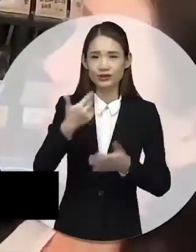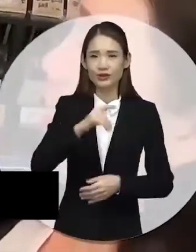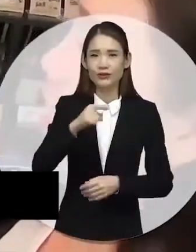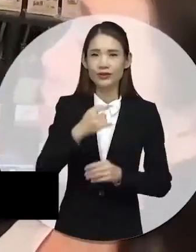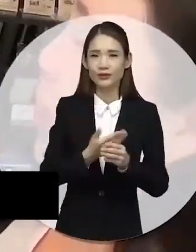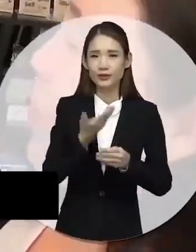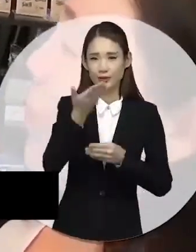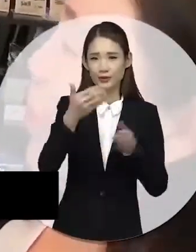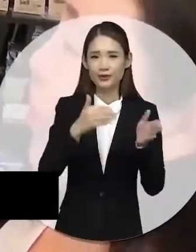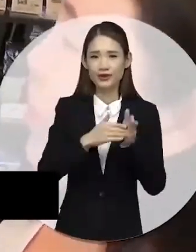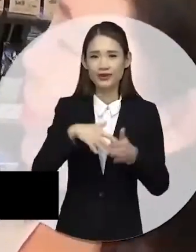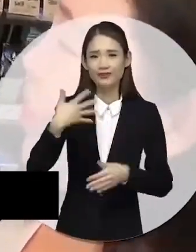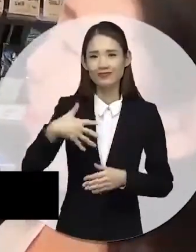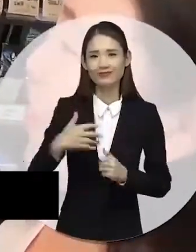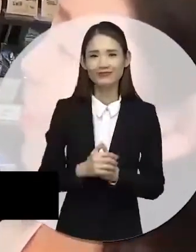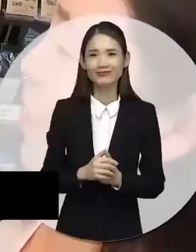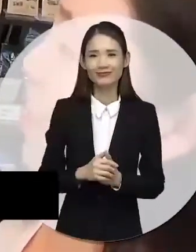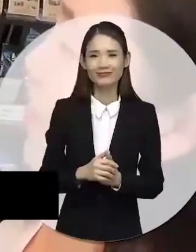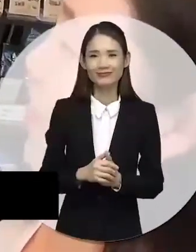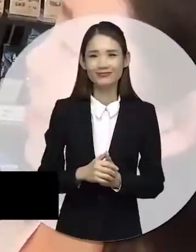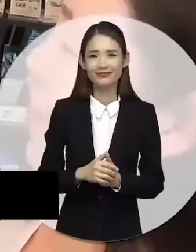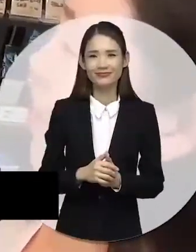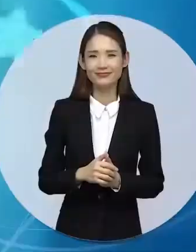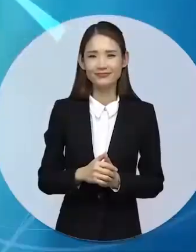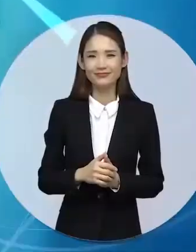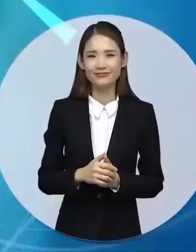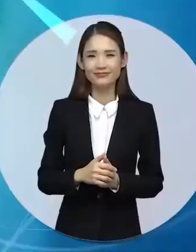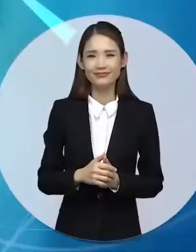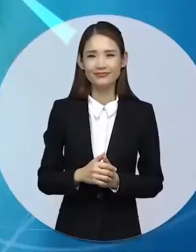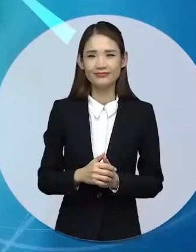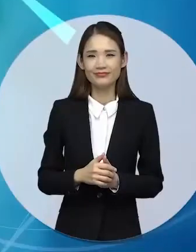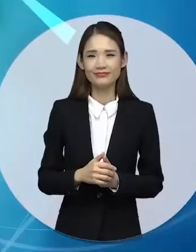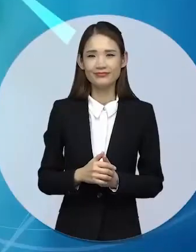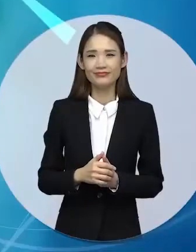여기 있습니다. 오.